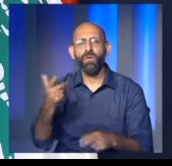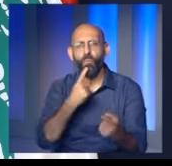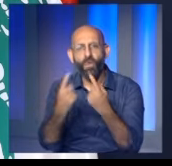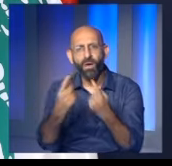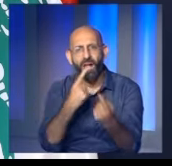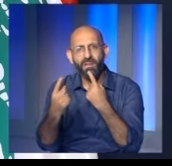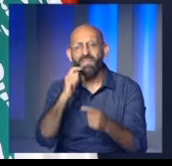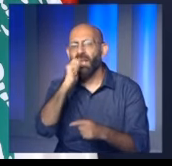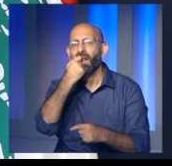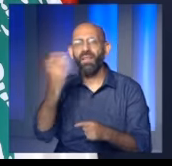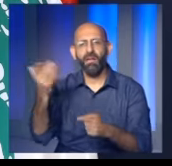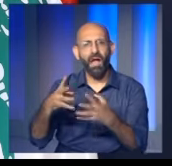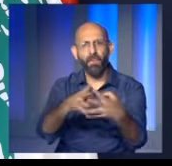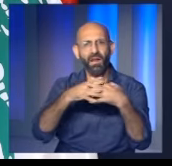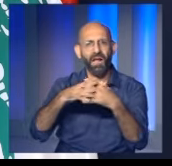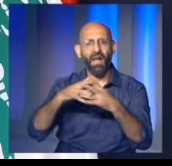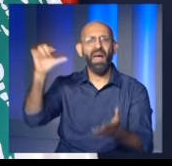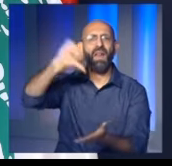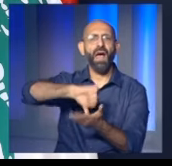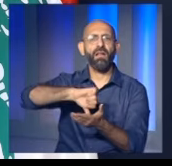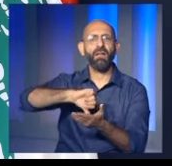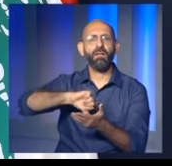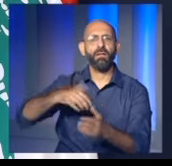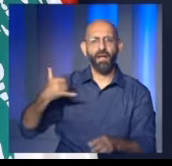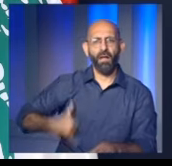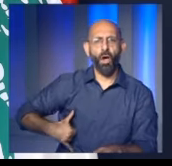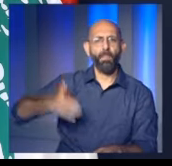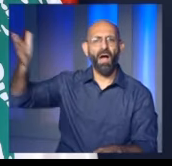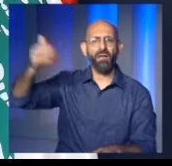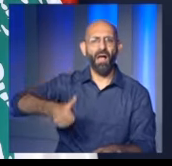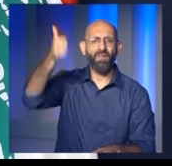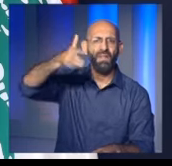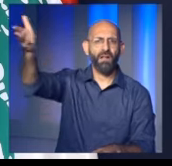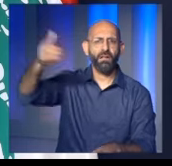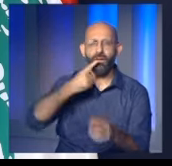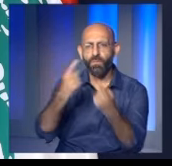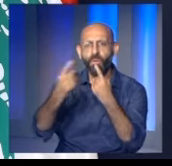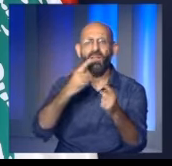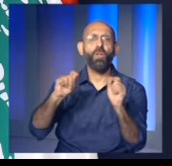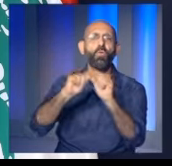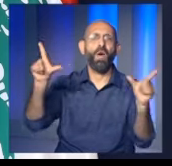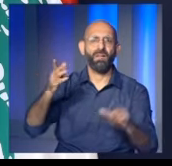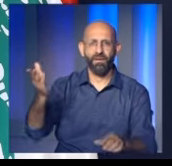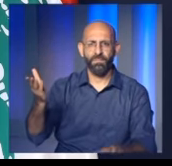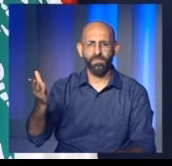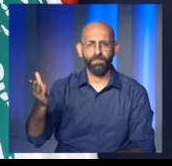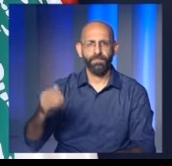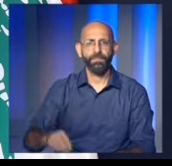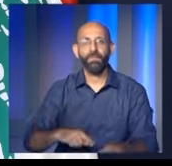بلاده بدل أن يكشف عن حصول مفاوضات سرية بين بلاده والولايات المتحدة في سلطنة